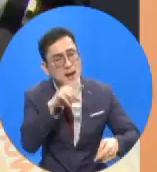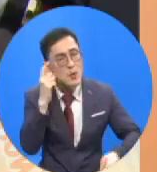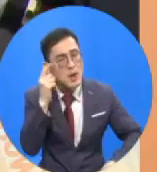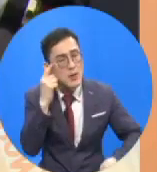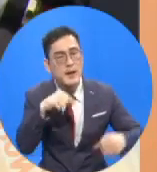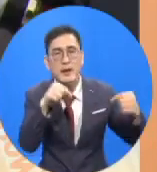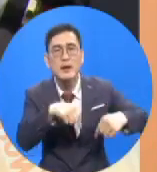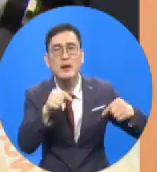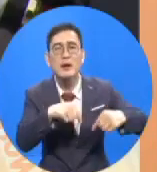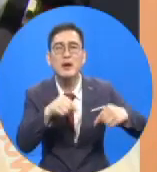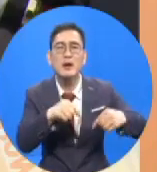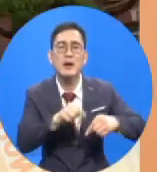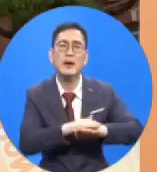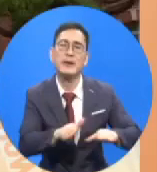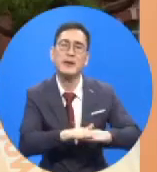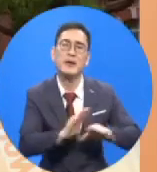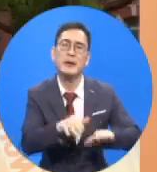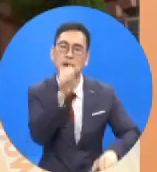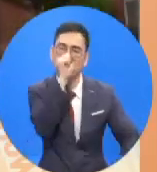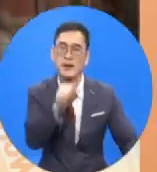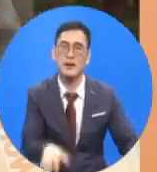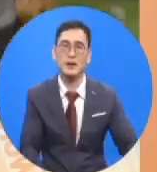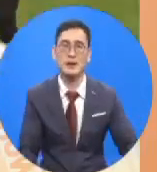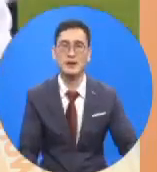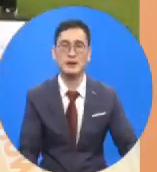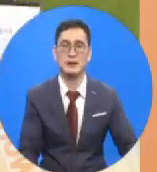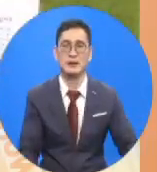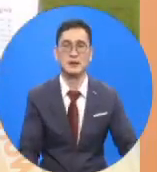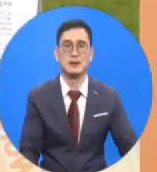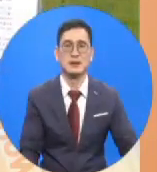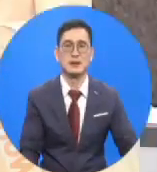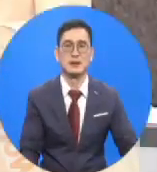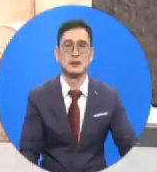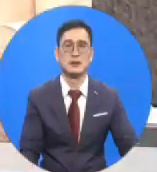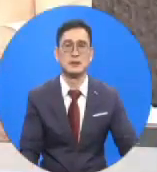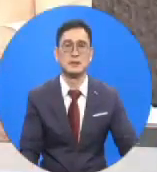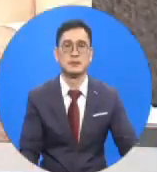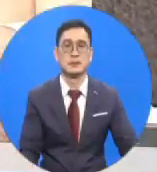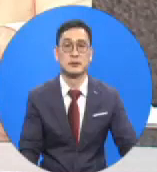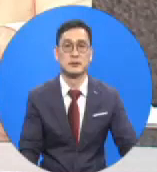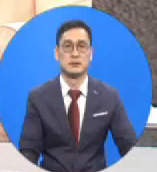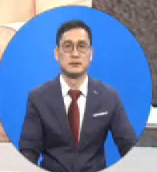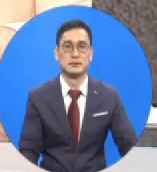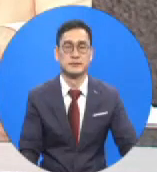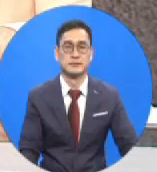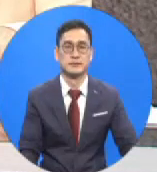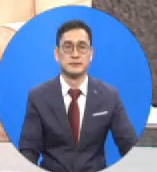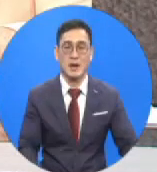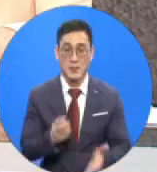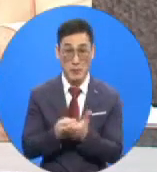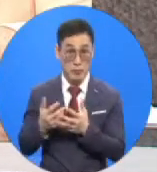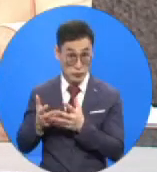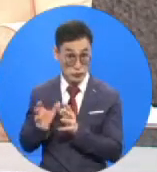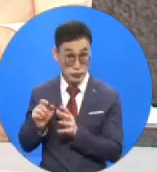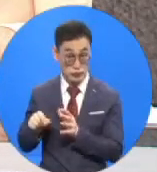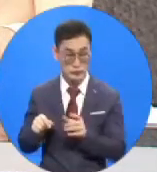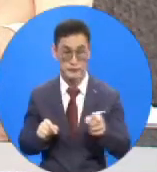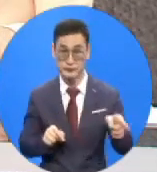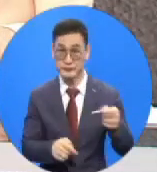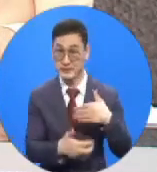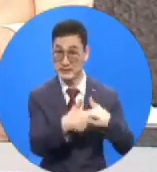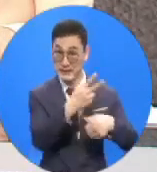나서는 것이 국민 건강을 생각하는 게 아닌가 그런 생각이 듭니다 근데 편 오간 임직원 법무부에서 는 이 전고 이들을 대상으로